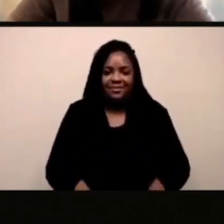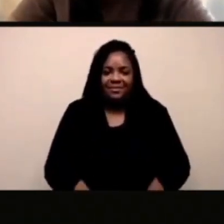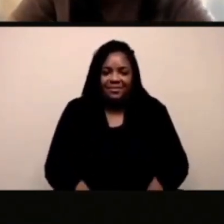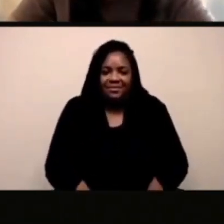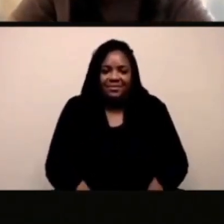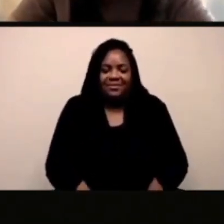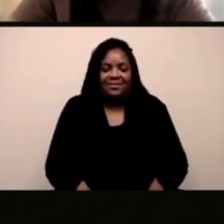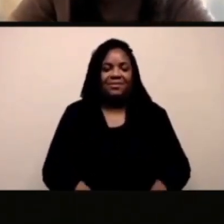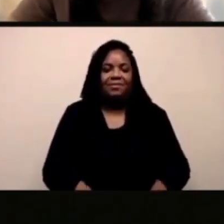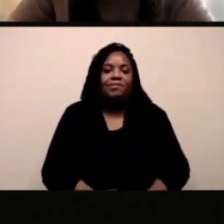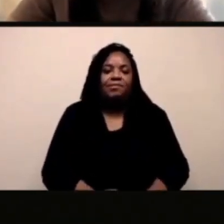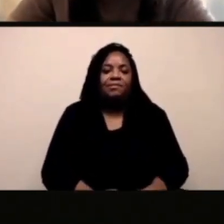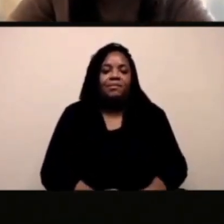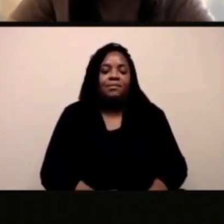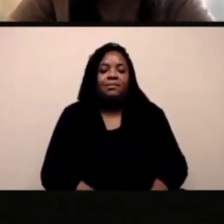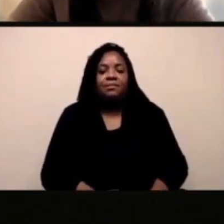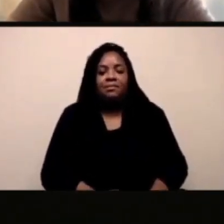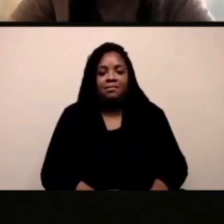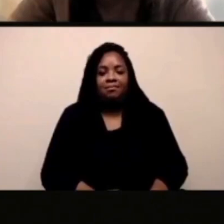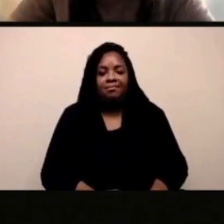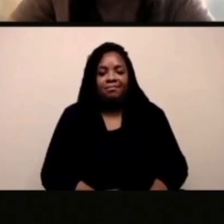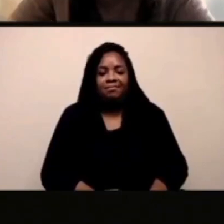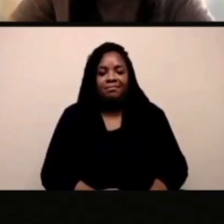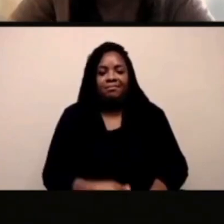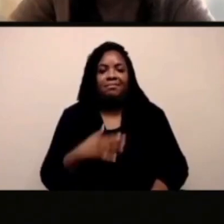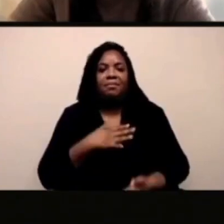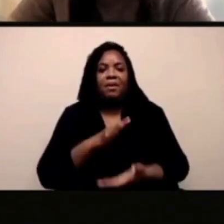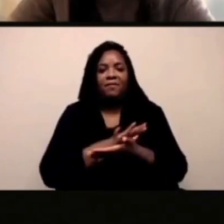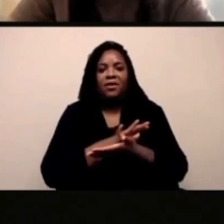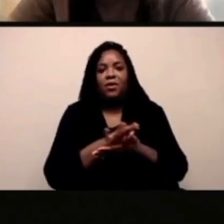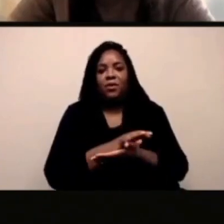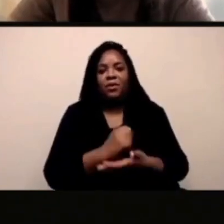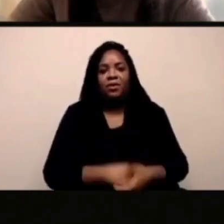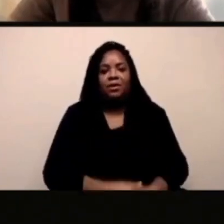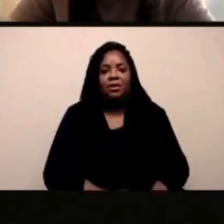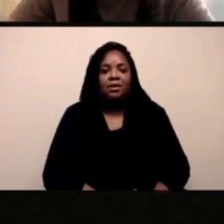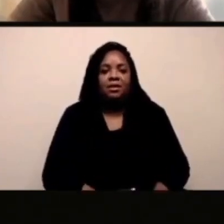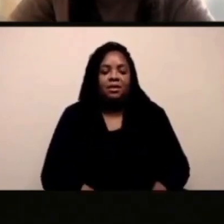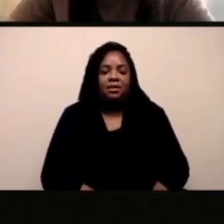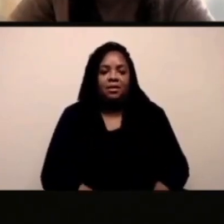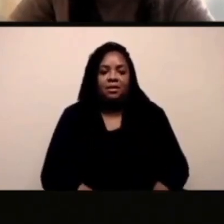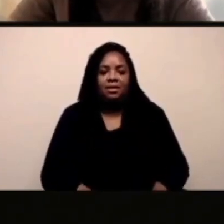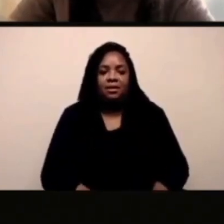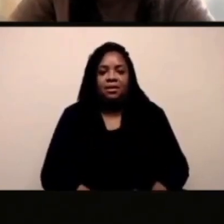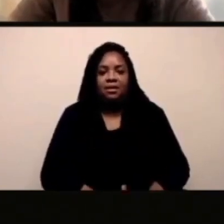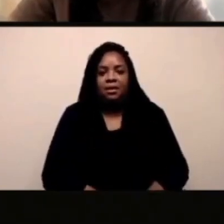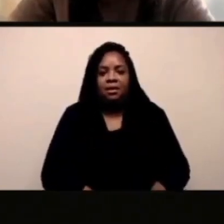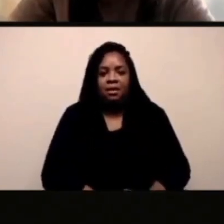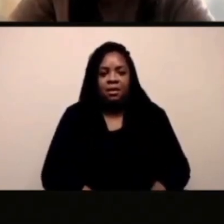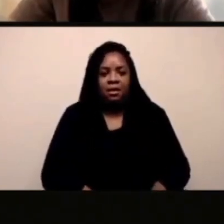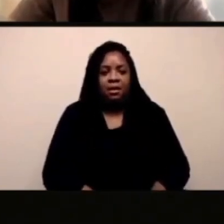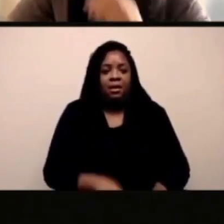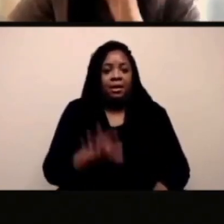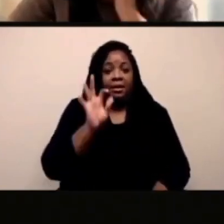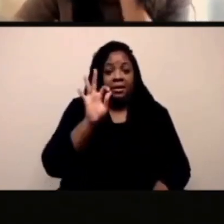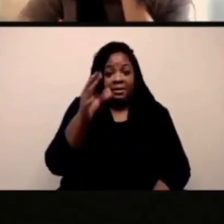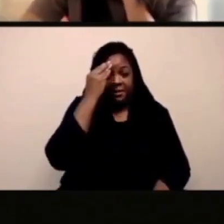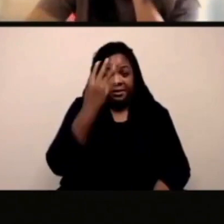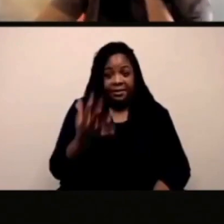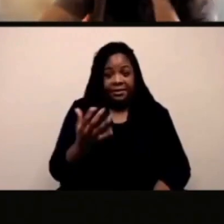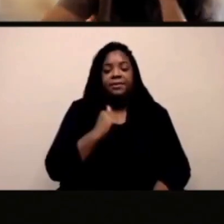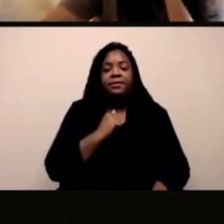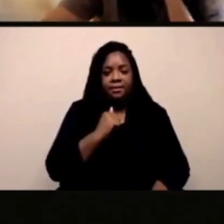こちらの方にあと参加してパラリストの皆さんのどなたかと何かとそのかに作ったものだったものは出してもらいたいと思い